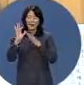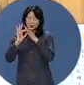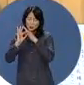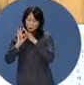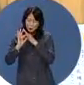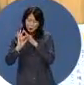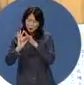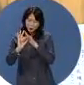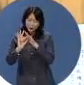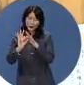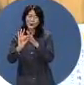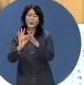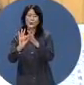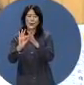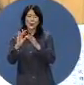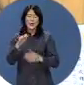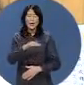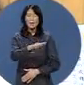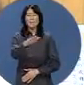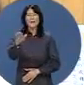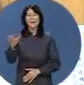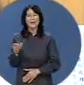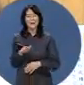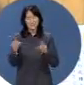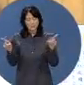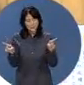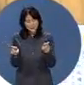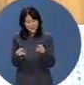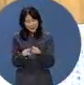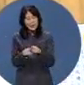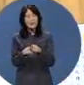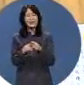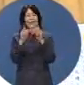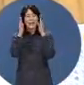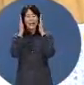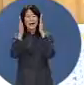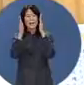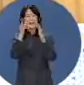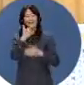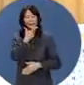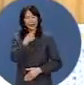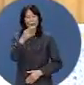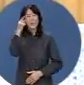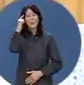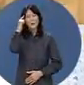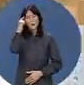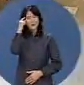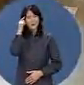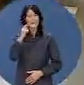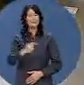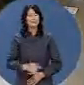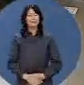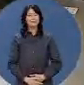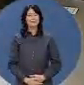途切れないようにあのみんなで頑張っていただきあの行きたいと思っており